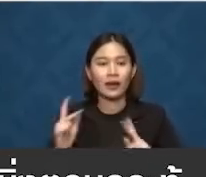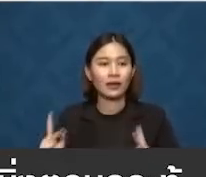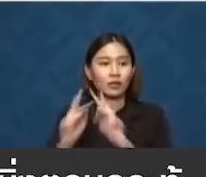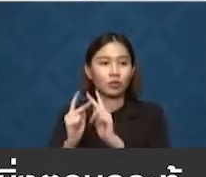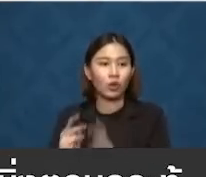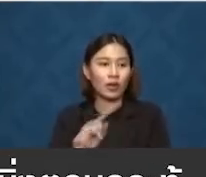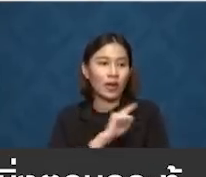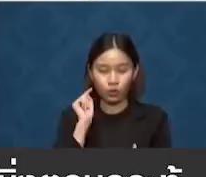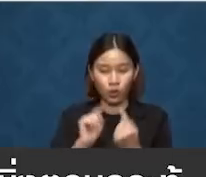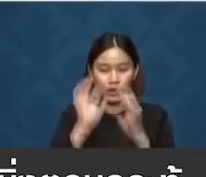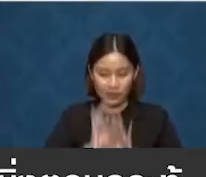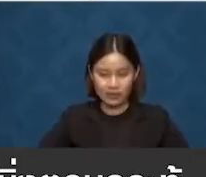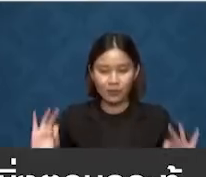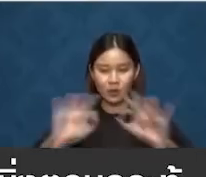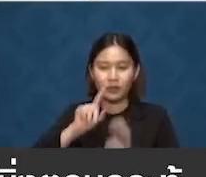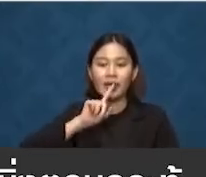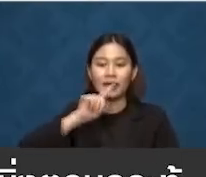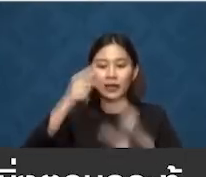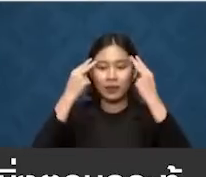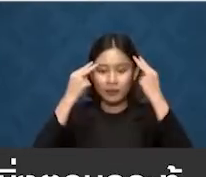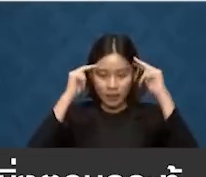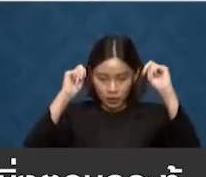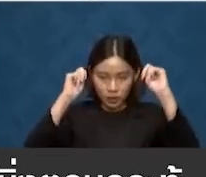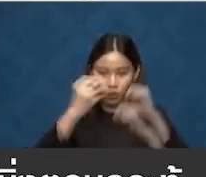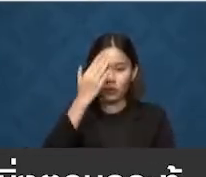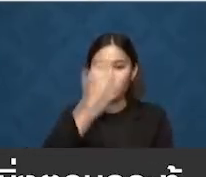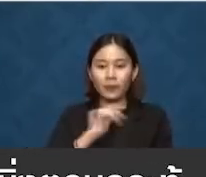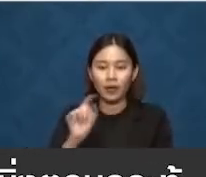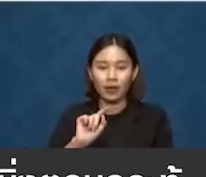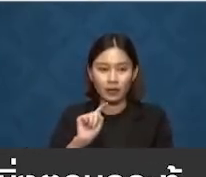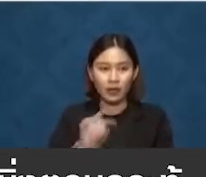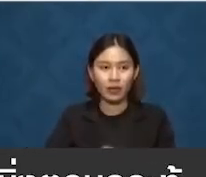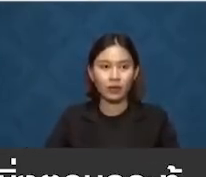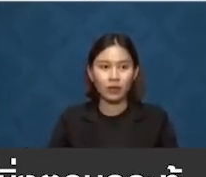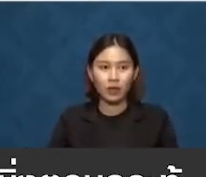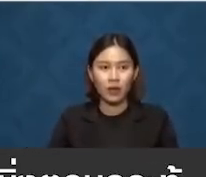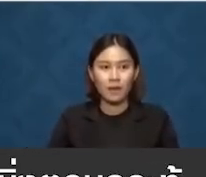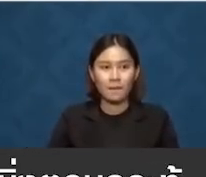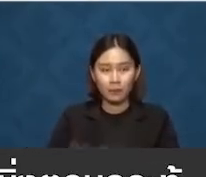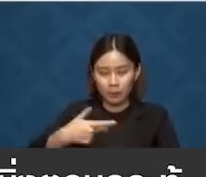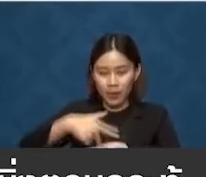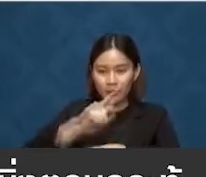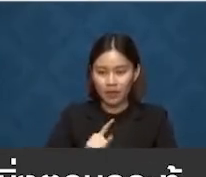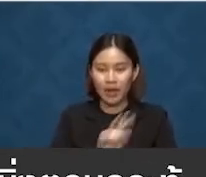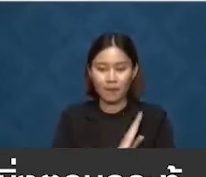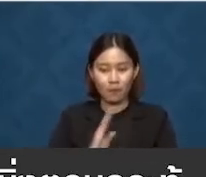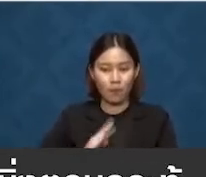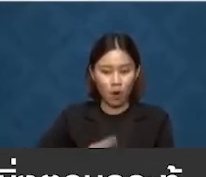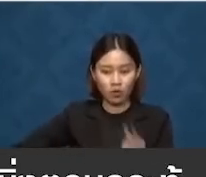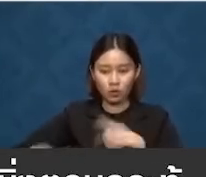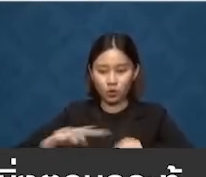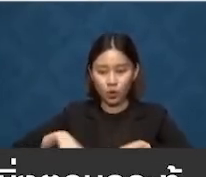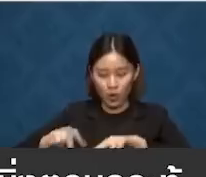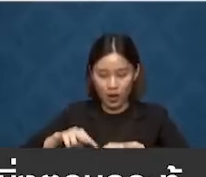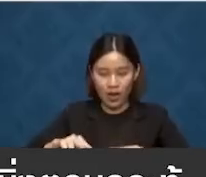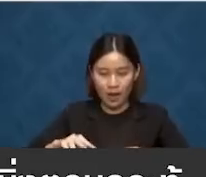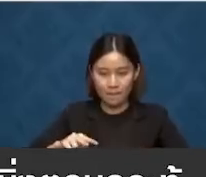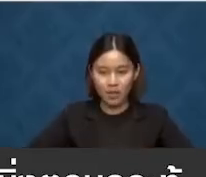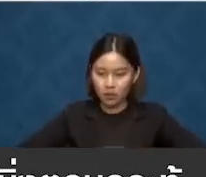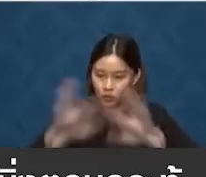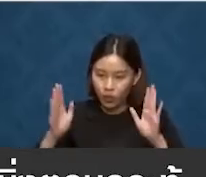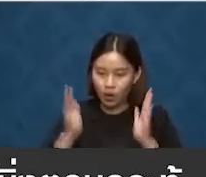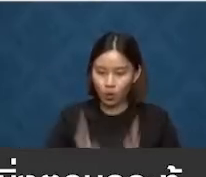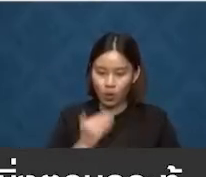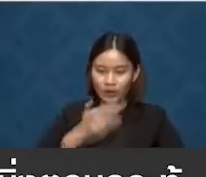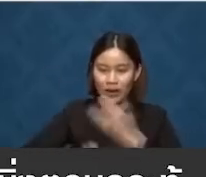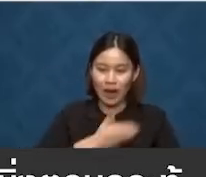ในบอร์ดคณะกรรมการคุ้มครองเด็กและคุ้มครองเด็กแห่งชาติด้วยและเป็นประธานกรรมการในบอร์ดการคุ้มการขอทานแต่น